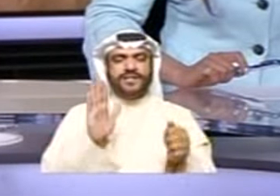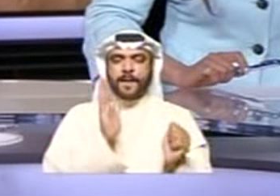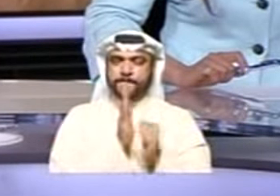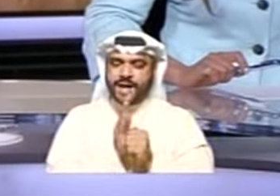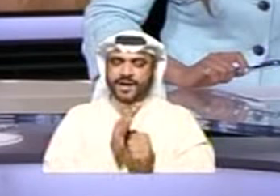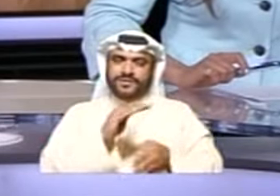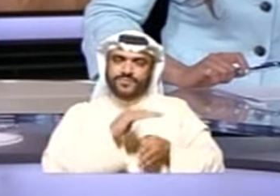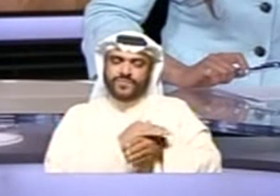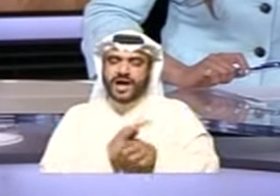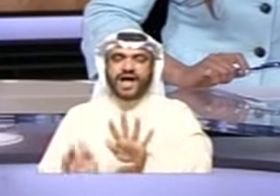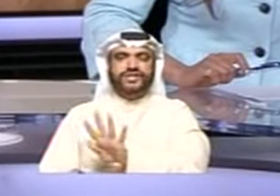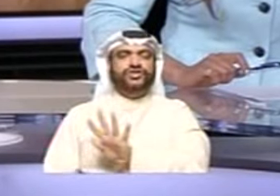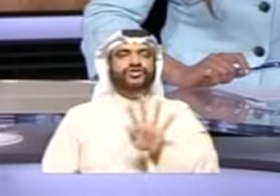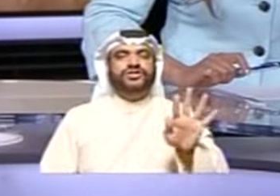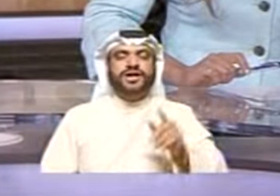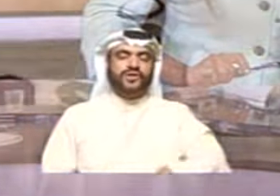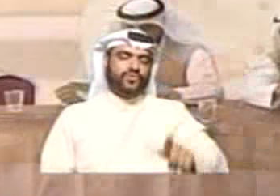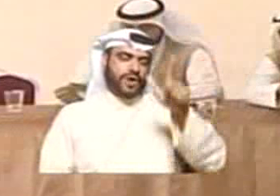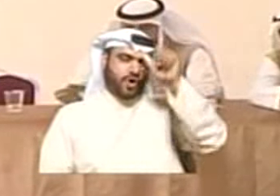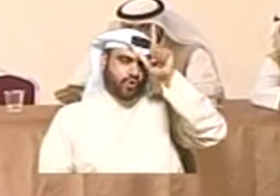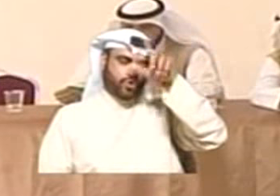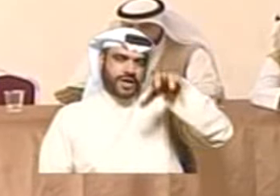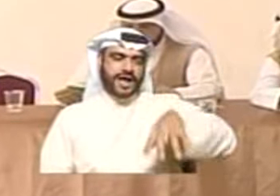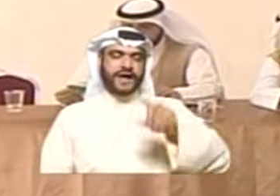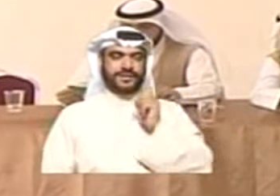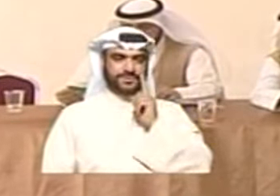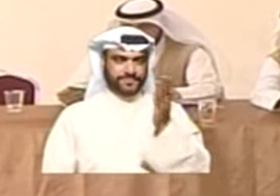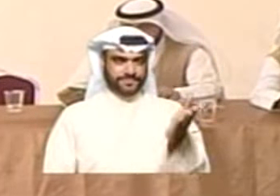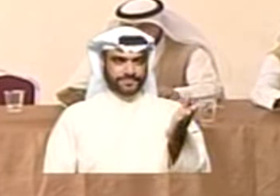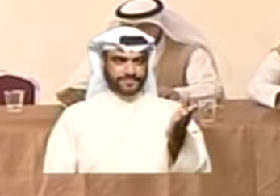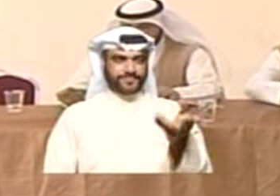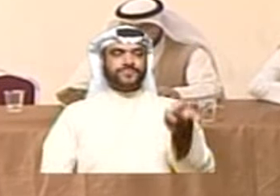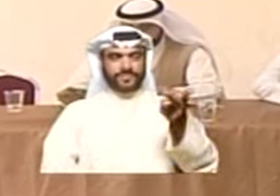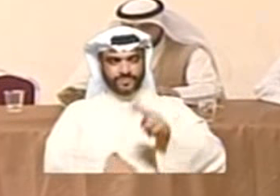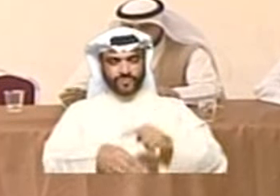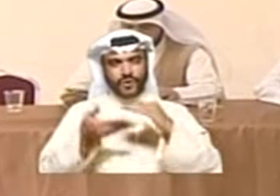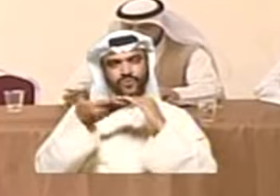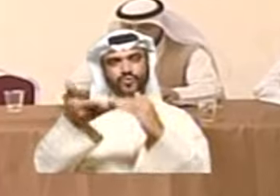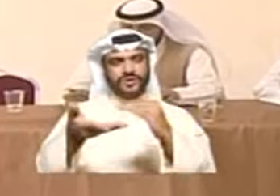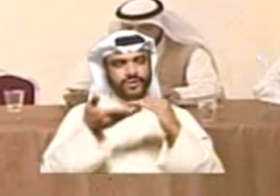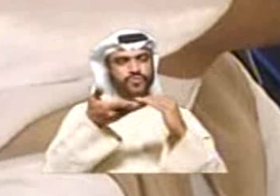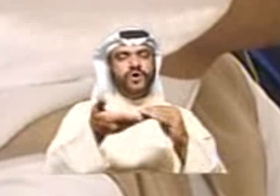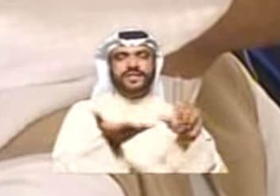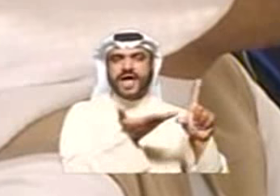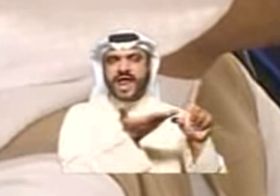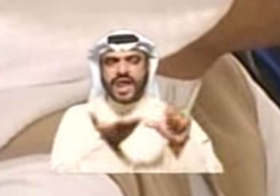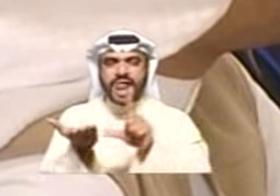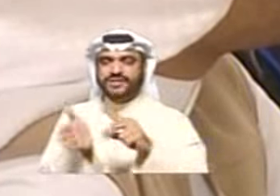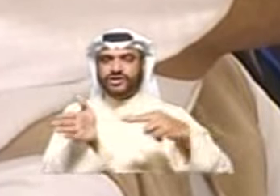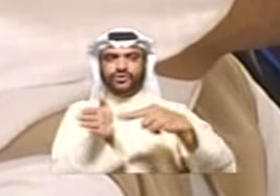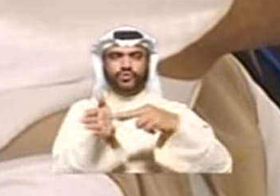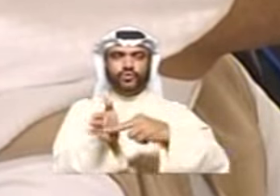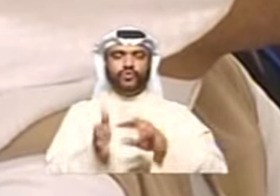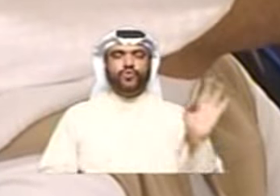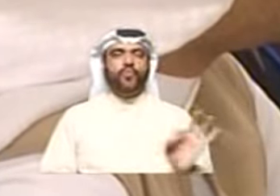العاصمة الأردنية عمان. في إطار حملاتها المتواصلة لتكثيف العمل الإغاثي تجاه اللاجئين السوريين في الأردن، قامت